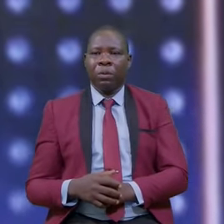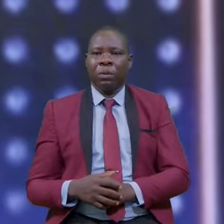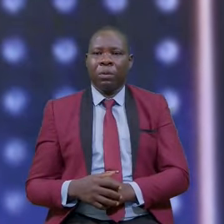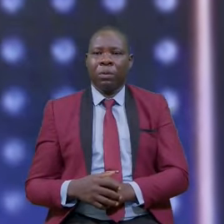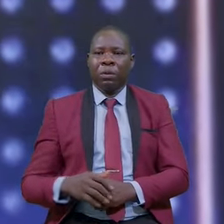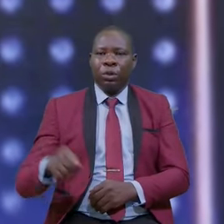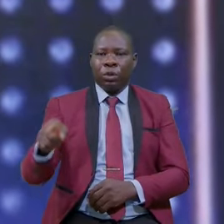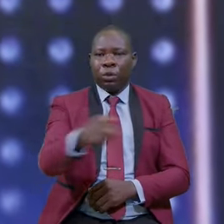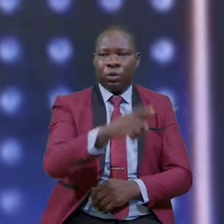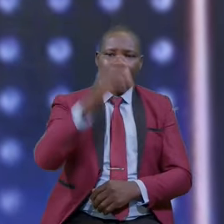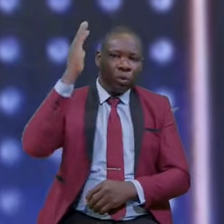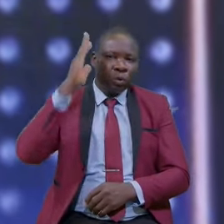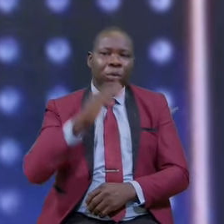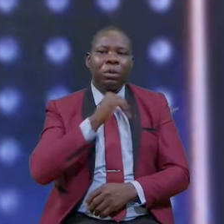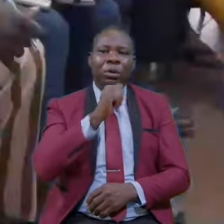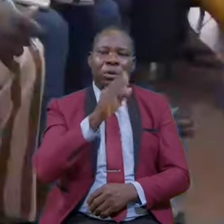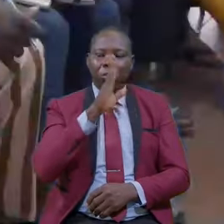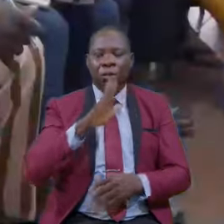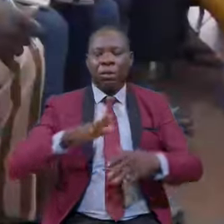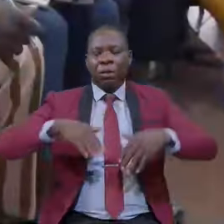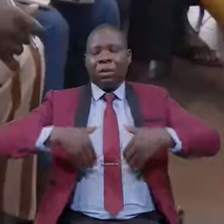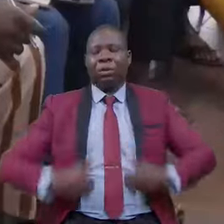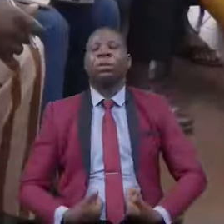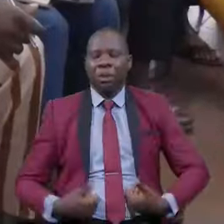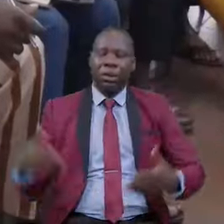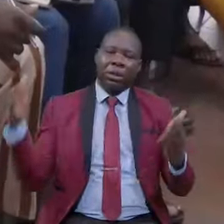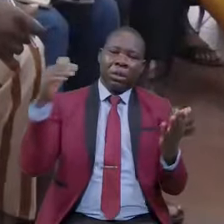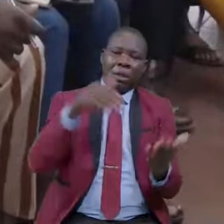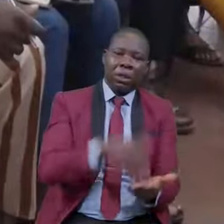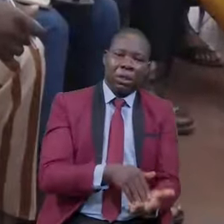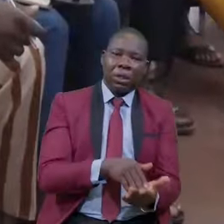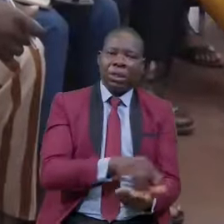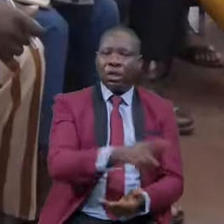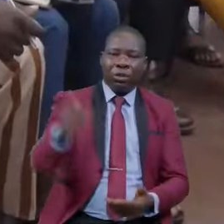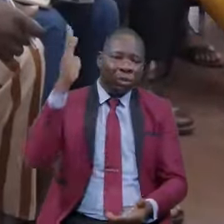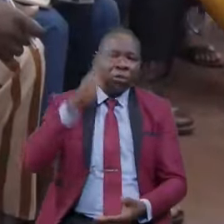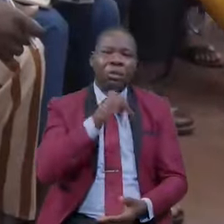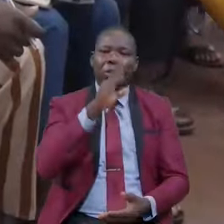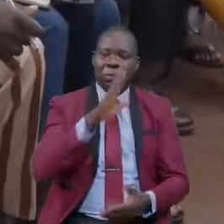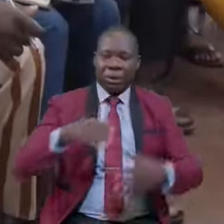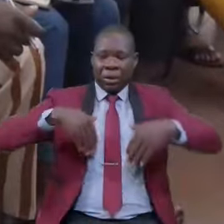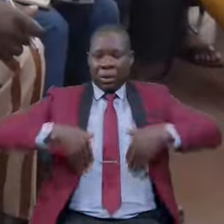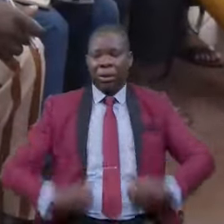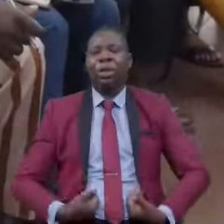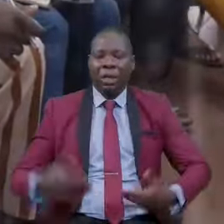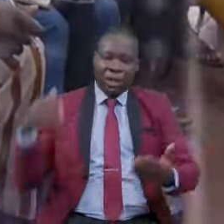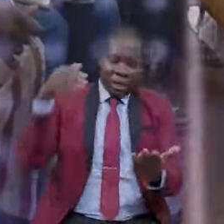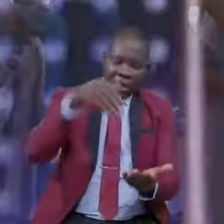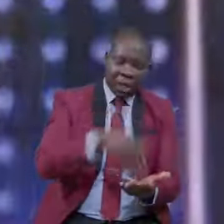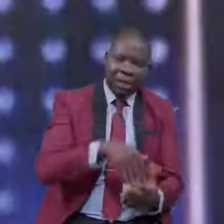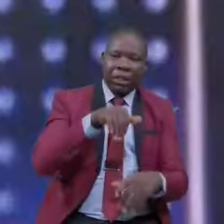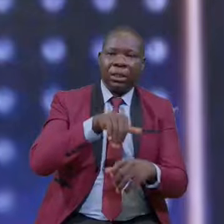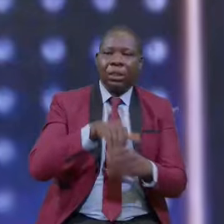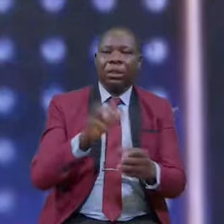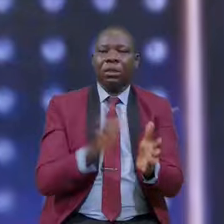You will not be weary again. Tu ne seras plus fatigué. You will not be tired. Tu ne seras plus épuisé. Everything